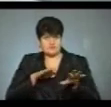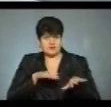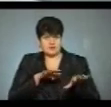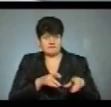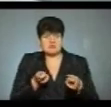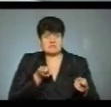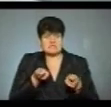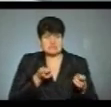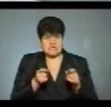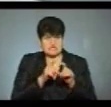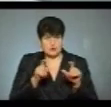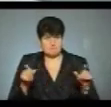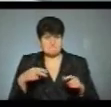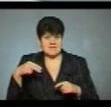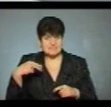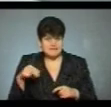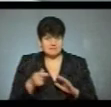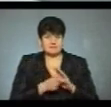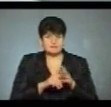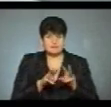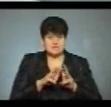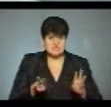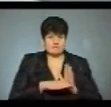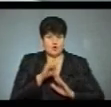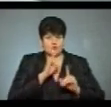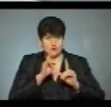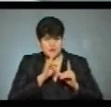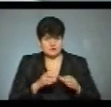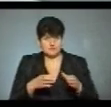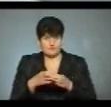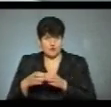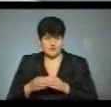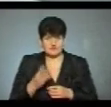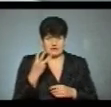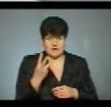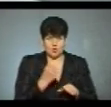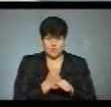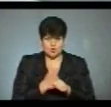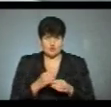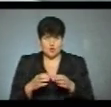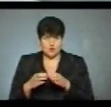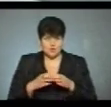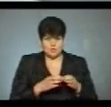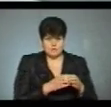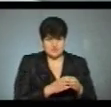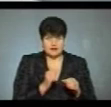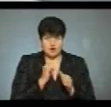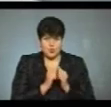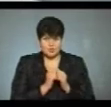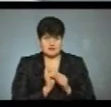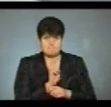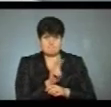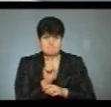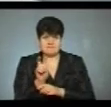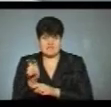адміністрації президента і Кабінету міністрів, і до Верховної Ради. У нас сформовані три робочі групи, які кожна з них піде під